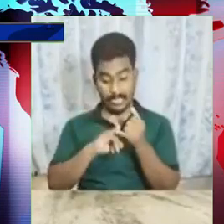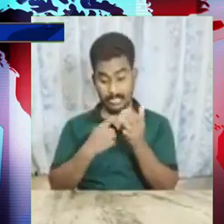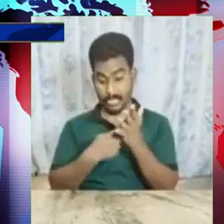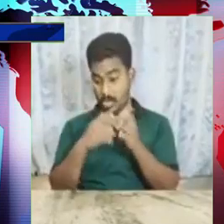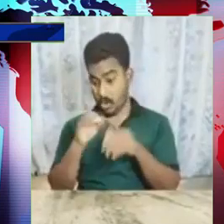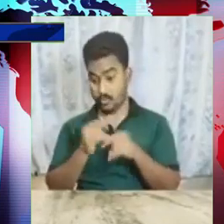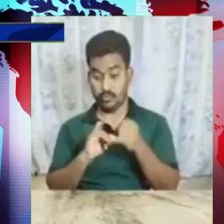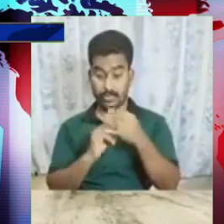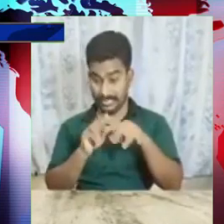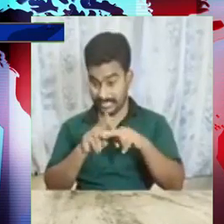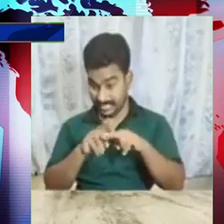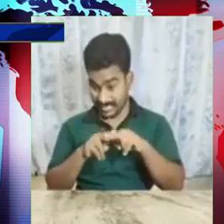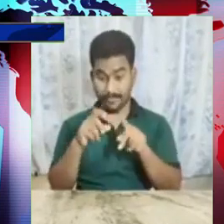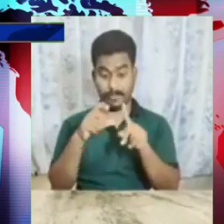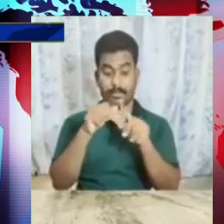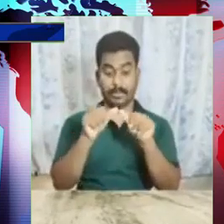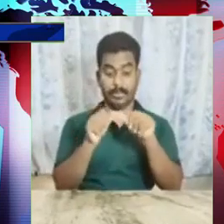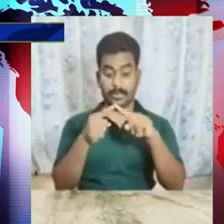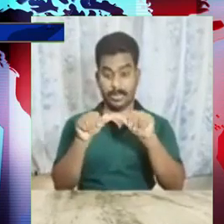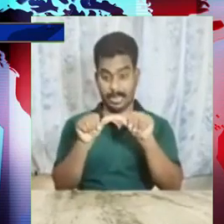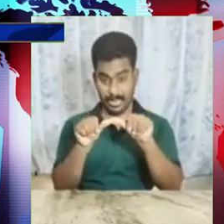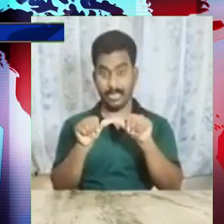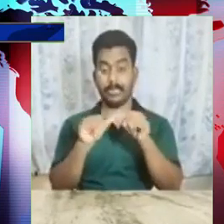വിവിധ സംസ്ഥാനങ്ങളിലേക്ക് പോയിട്ടുണ്ട്.